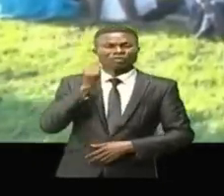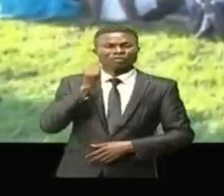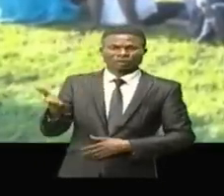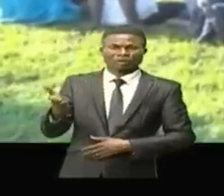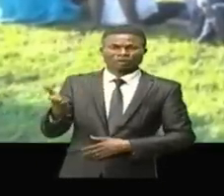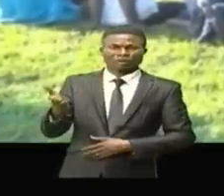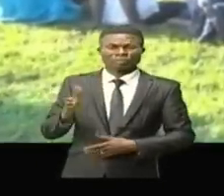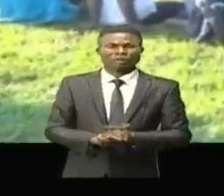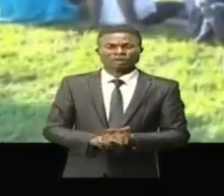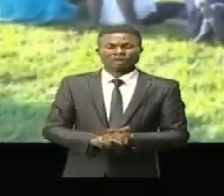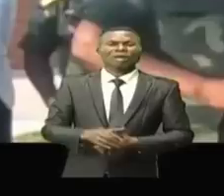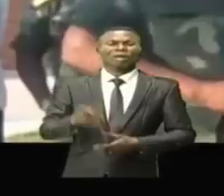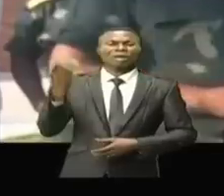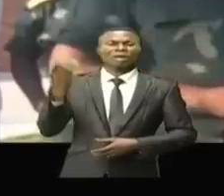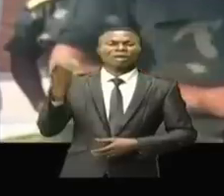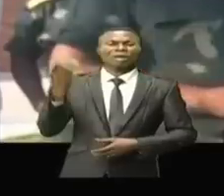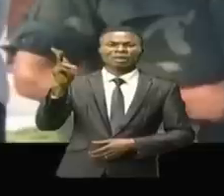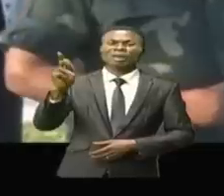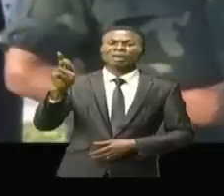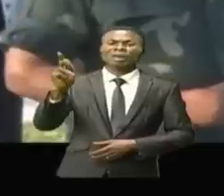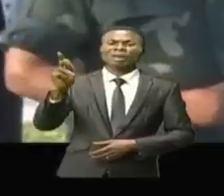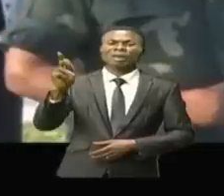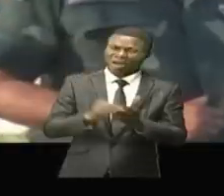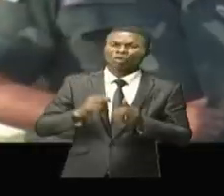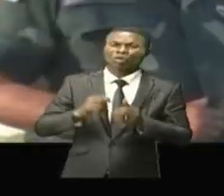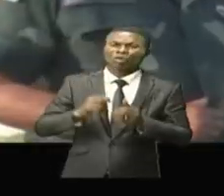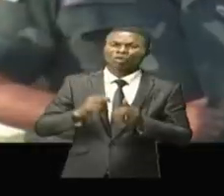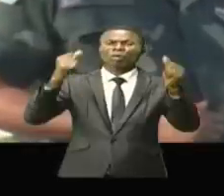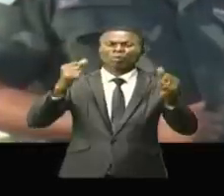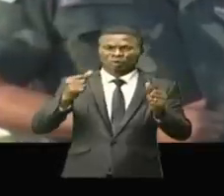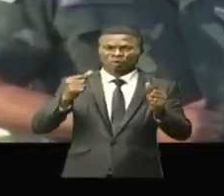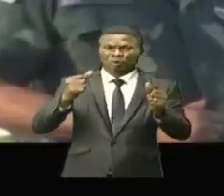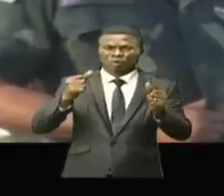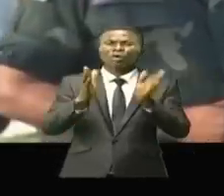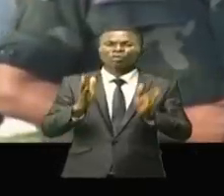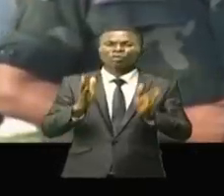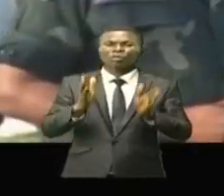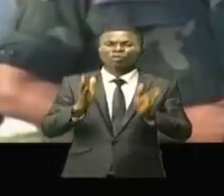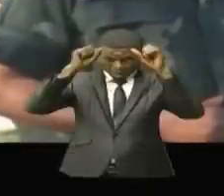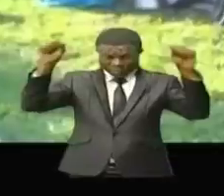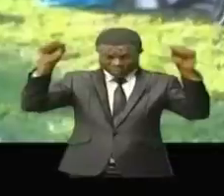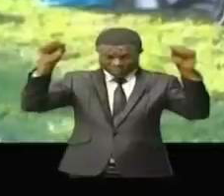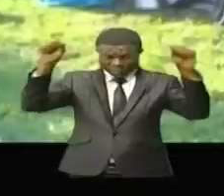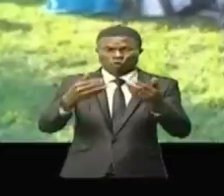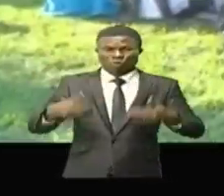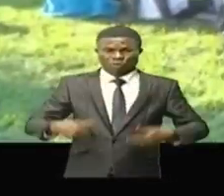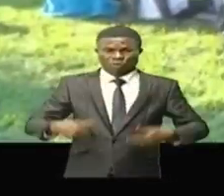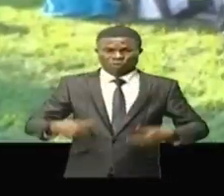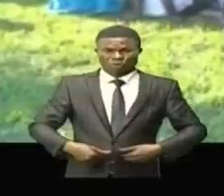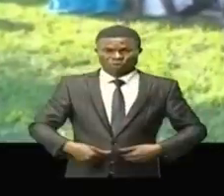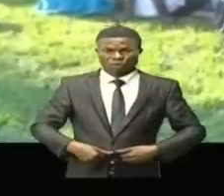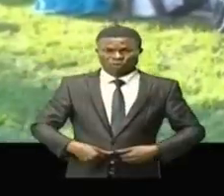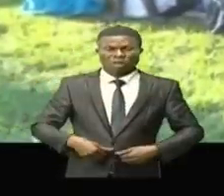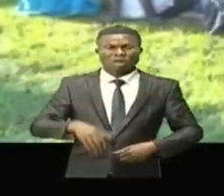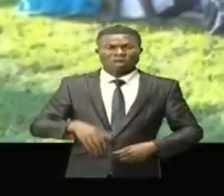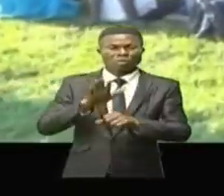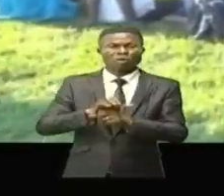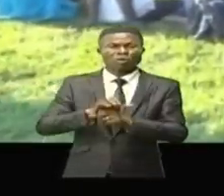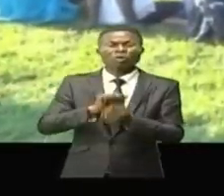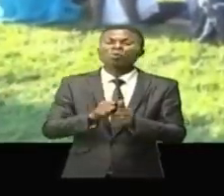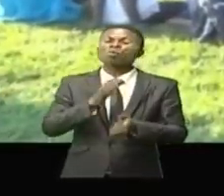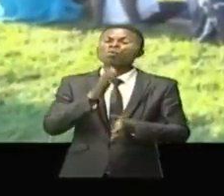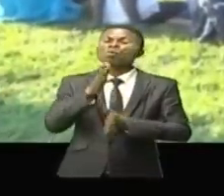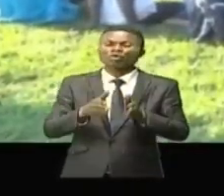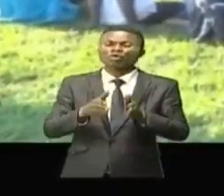Sadiki Kataka, criminel au niveau de Sake, prétendait être président de la jeunesse, cité dans de nombreux cas de kidnapping